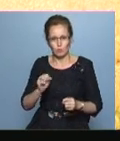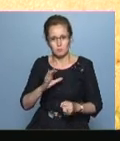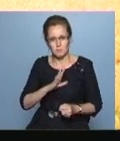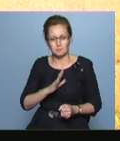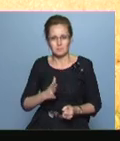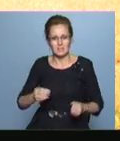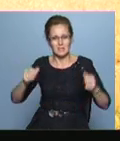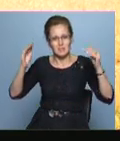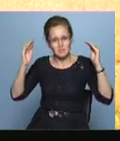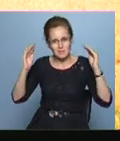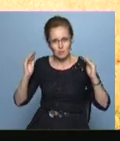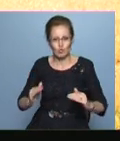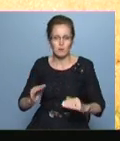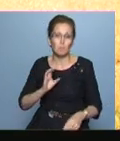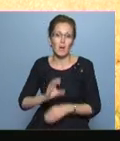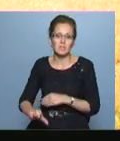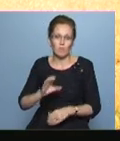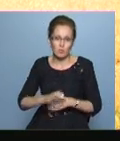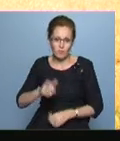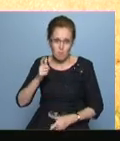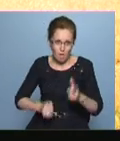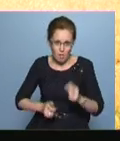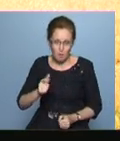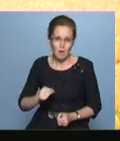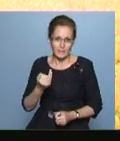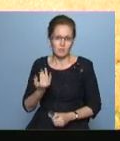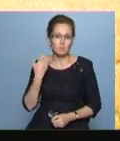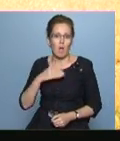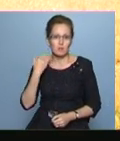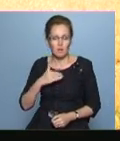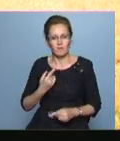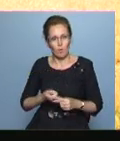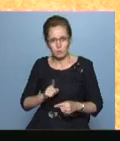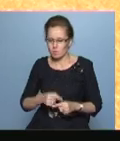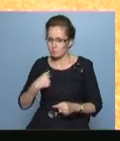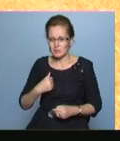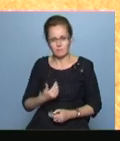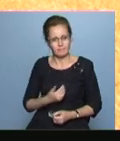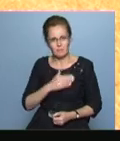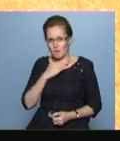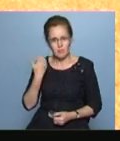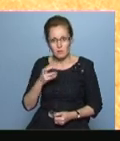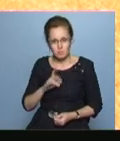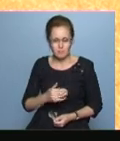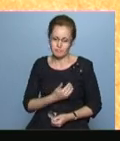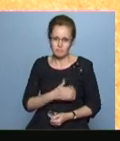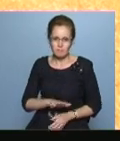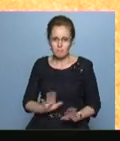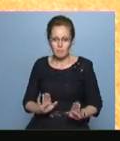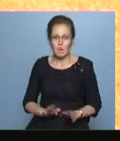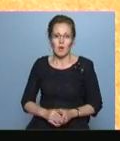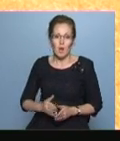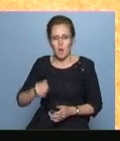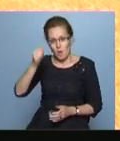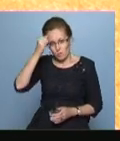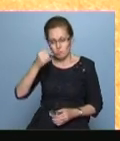Снижать, скажем, производство молока и мяса, вот этого мы не собираемся. Дойное стадо не тронут, но поголовье скота все